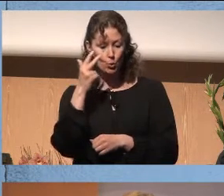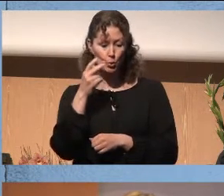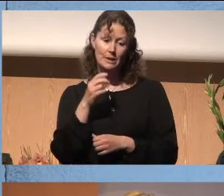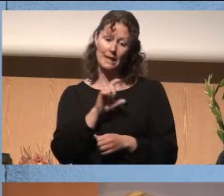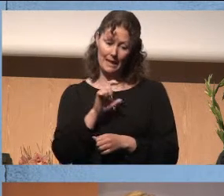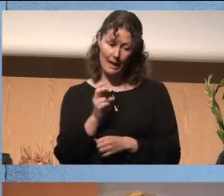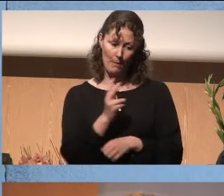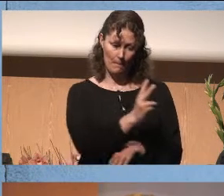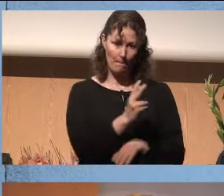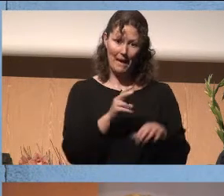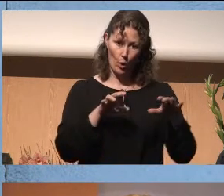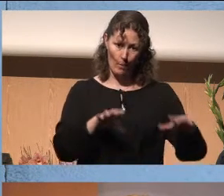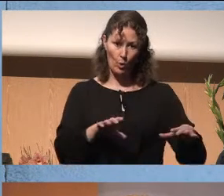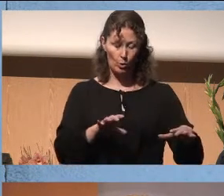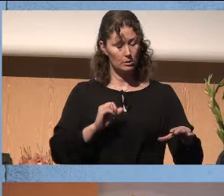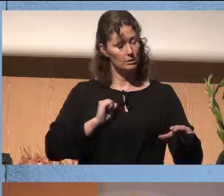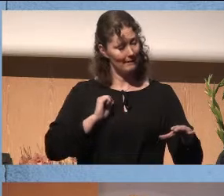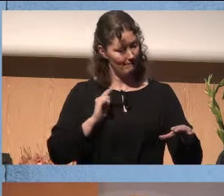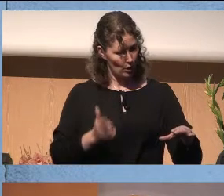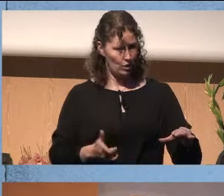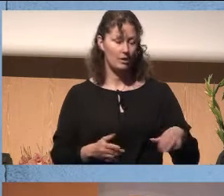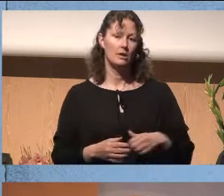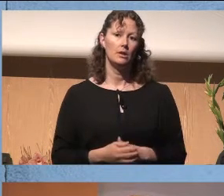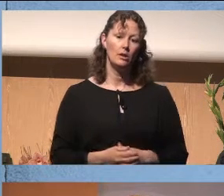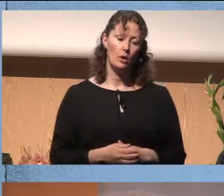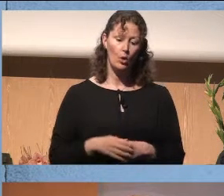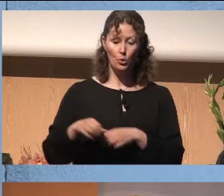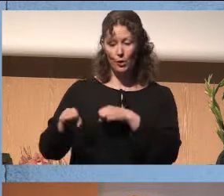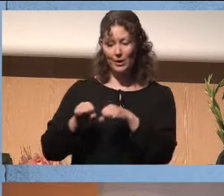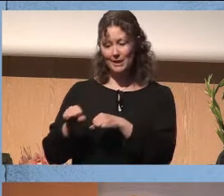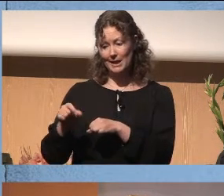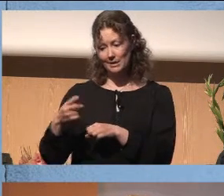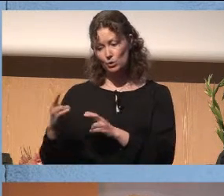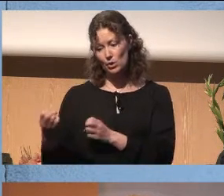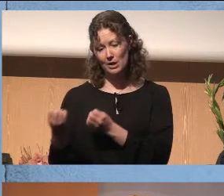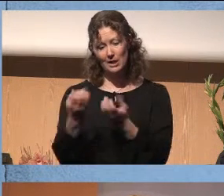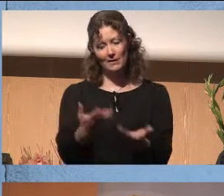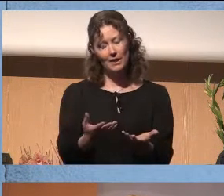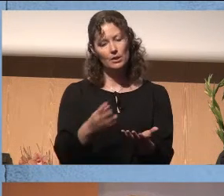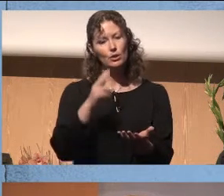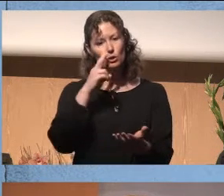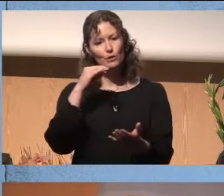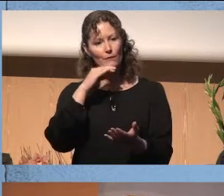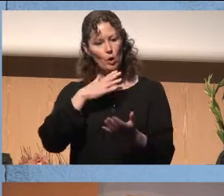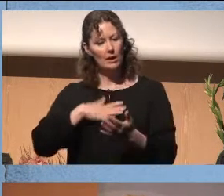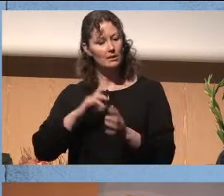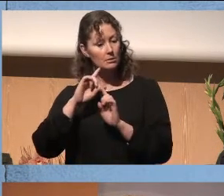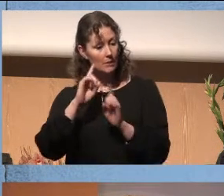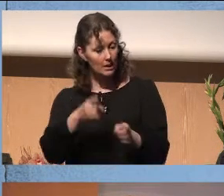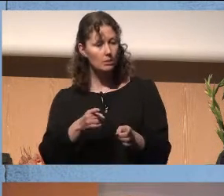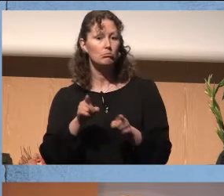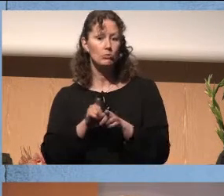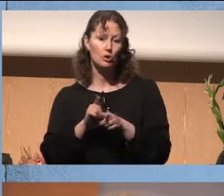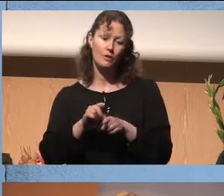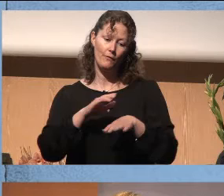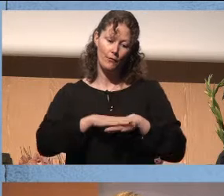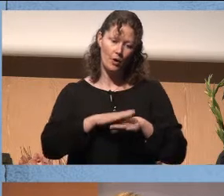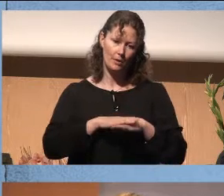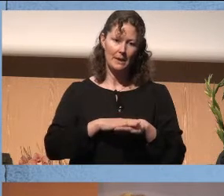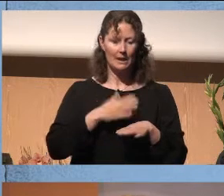begge områdene, selvsagt. Når regjeringen også legger frem en ny folkehelsemelding, så vil de forebyggende